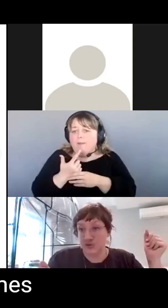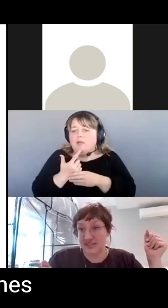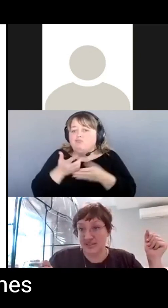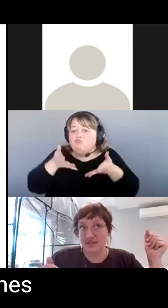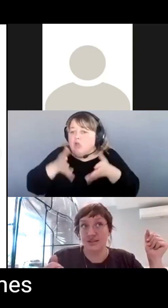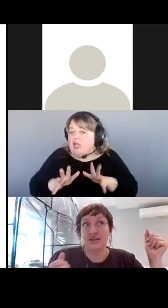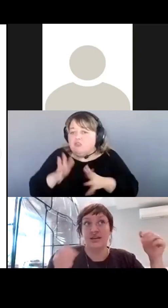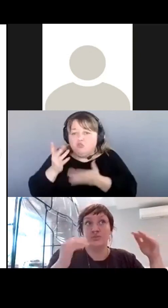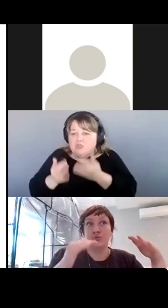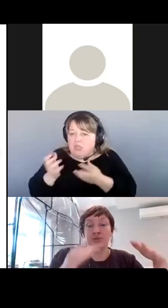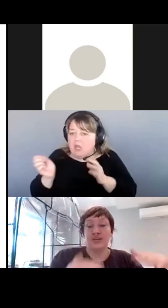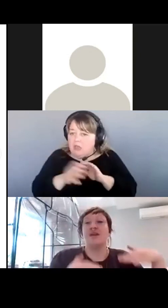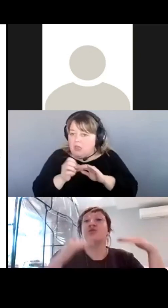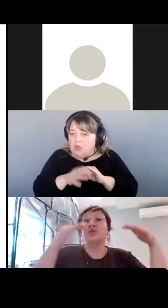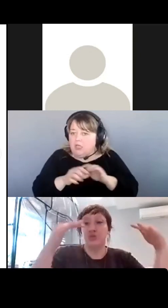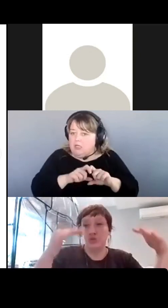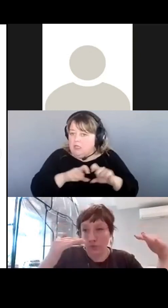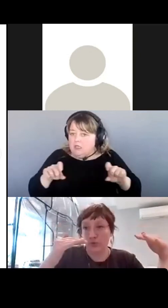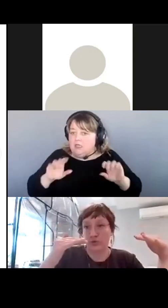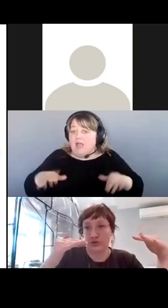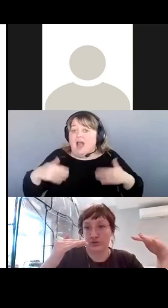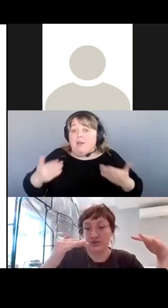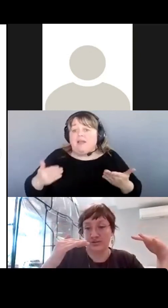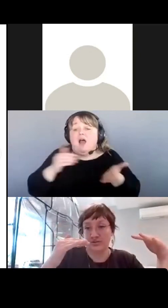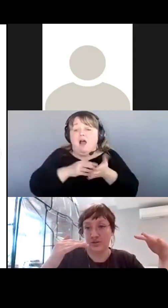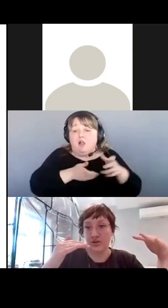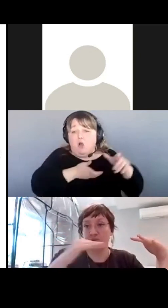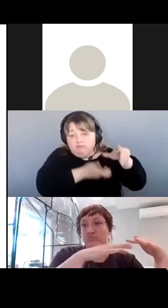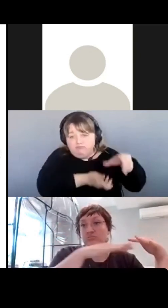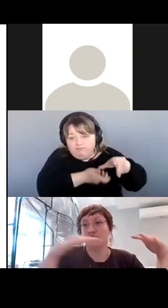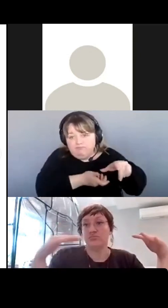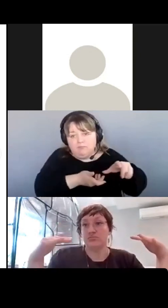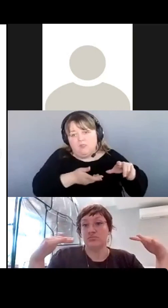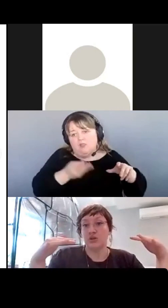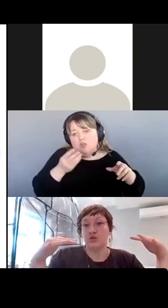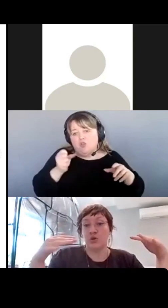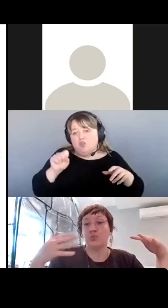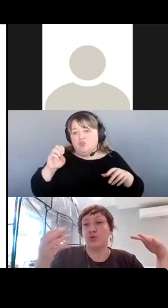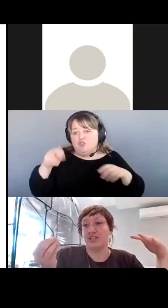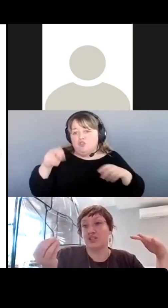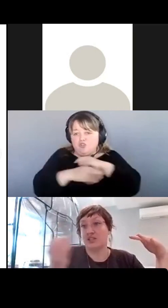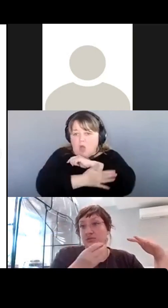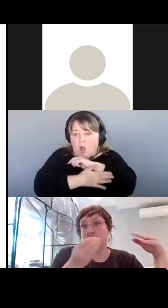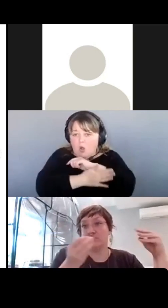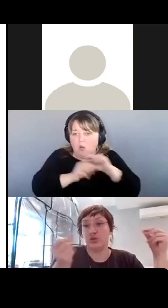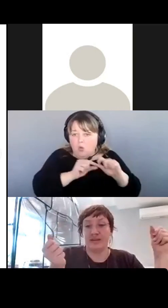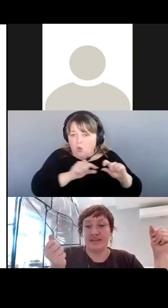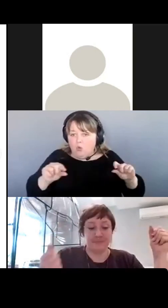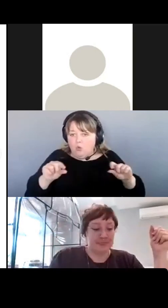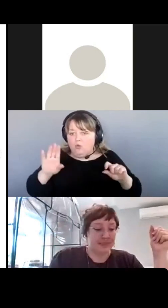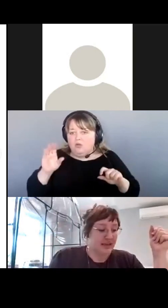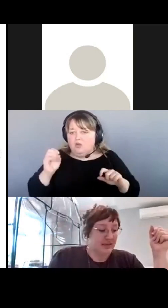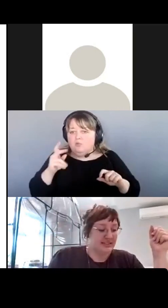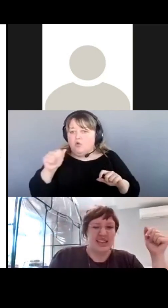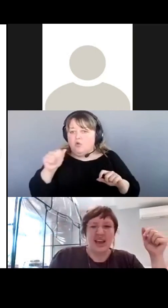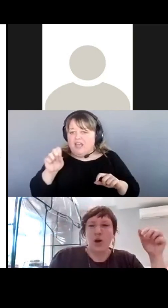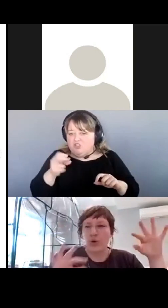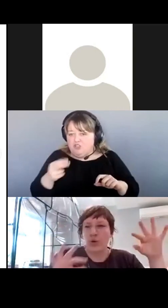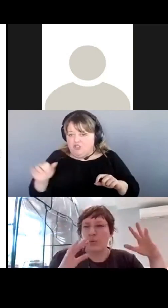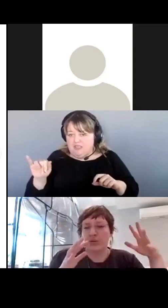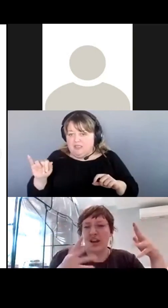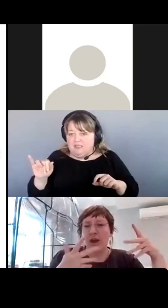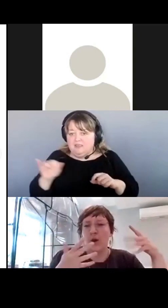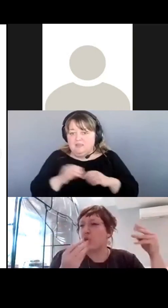restants de cuisine, puis ensuite une autre couche de son bokashi, là, le blé, qui sert